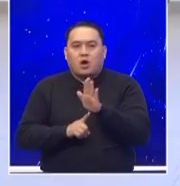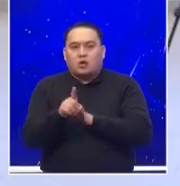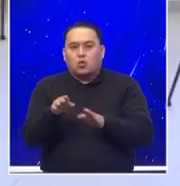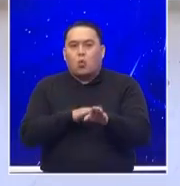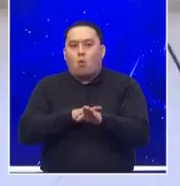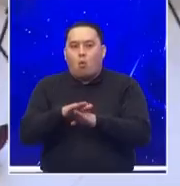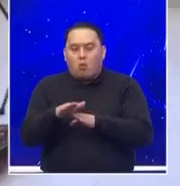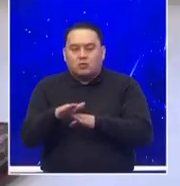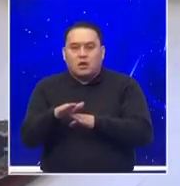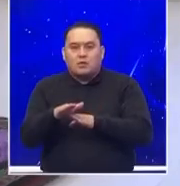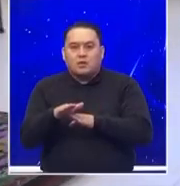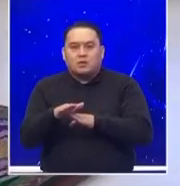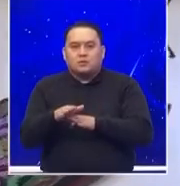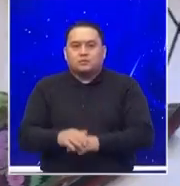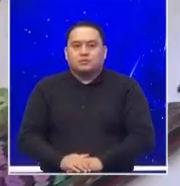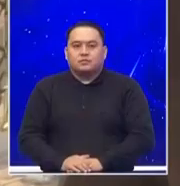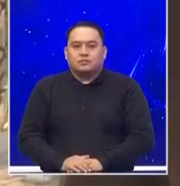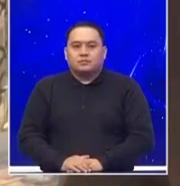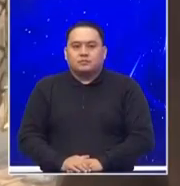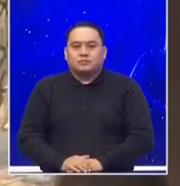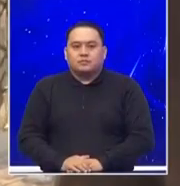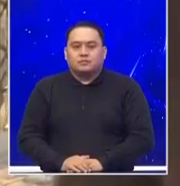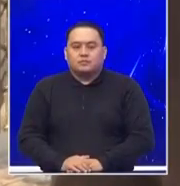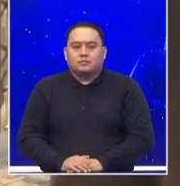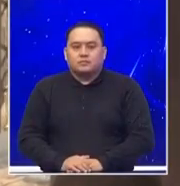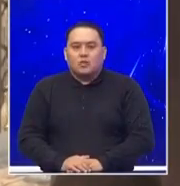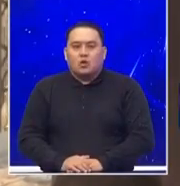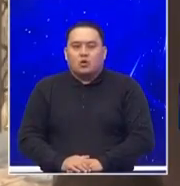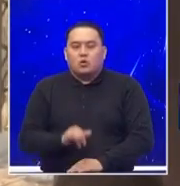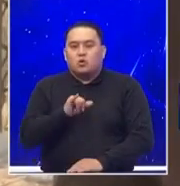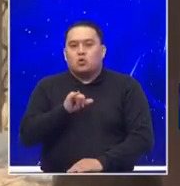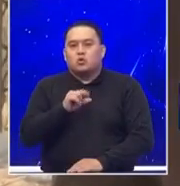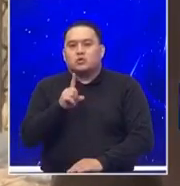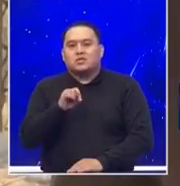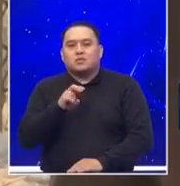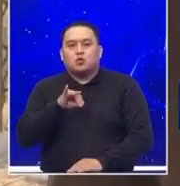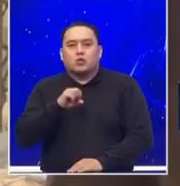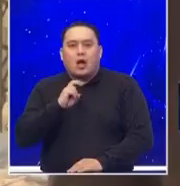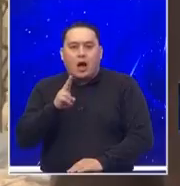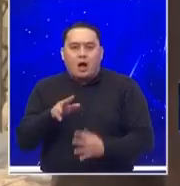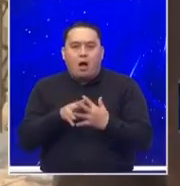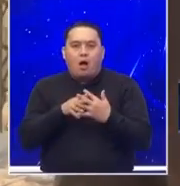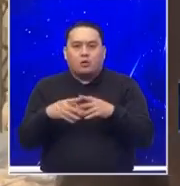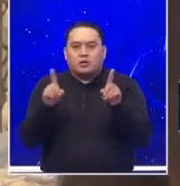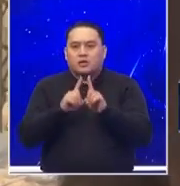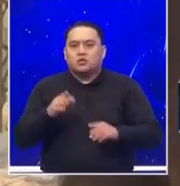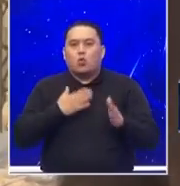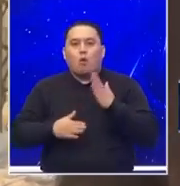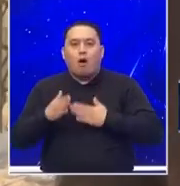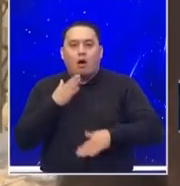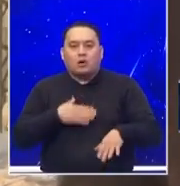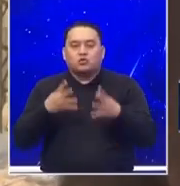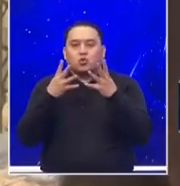орындалып, енді міне сүйіншілеп жүр. Ұзынбұлақ ауылының тұрғындарына бір ерекше қуанышты жыл болып